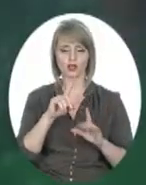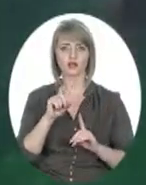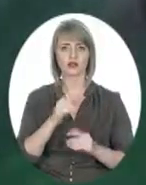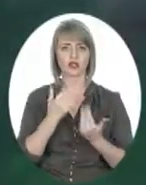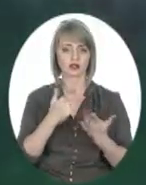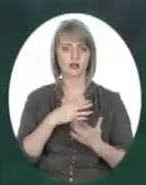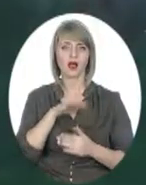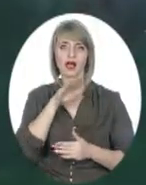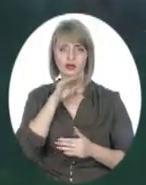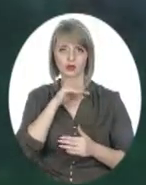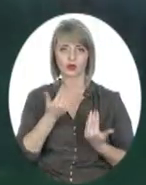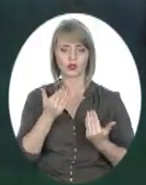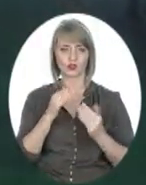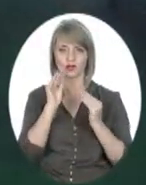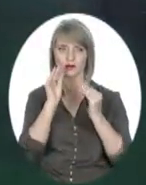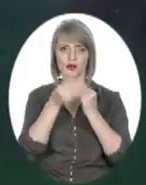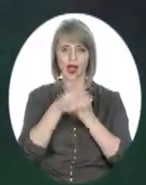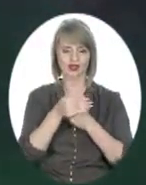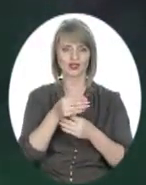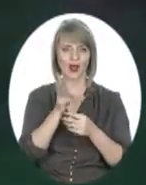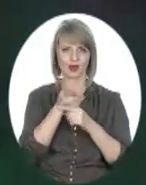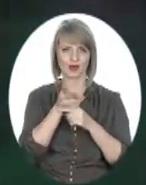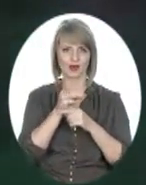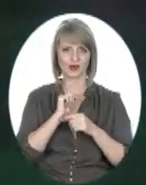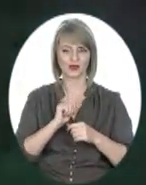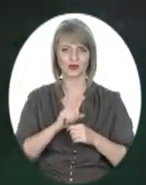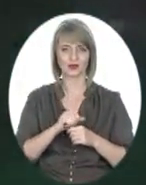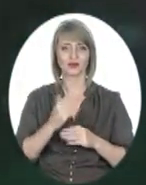10. 10. И тут 8. Завалила последнюю.